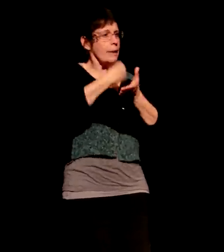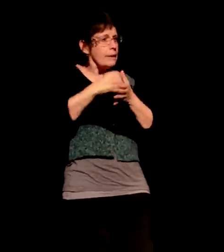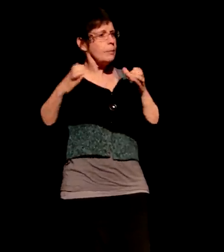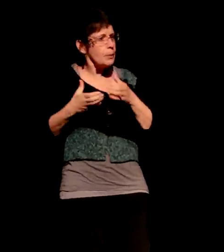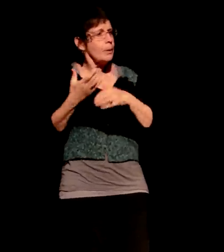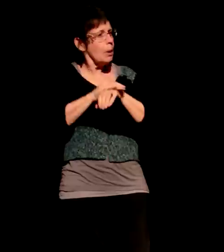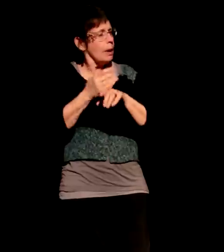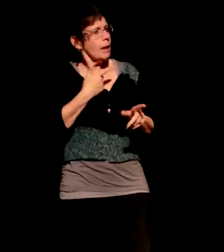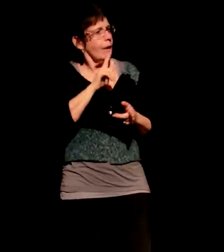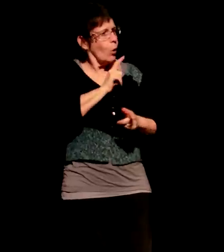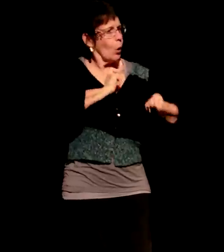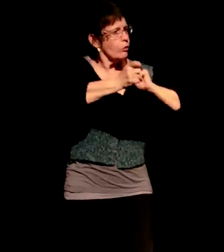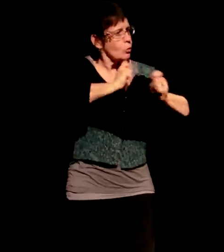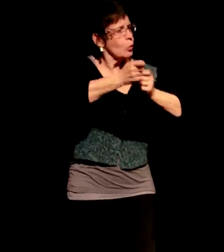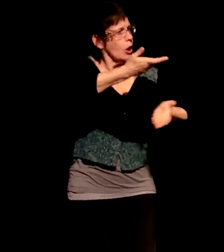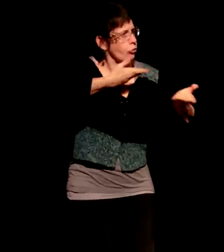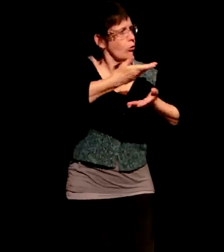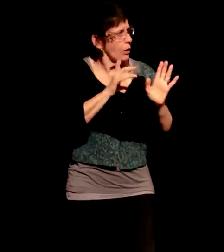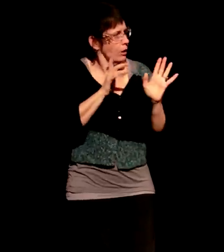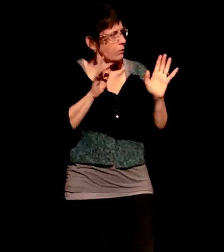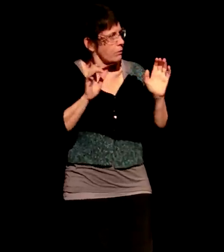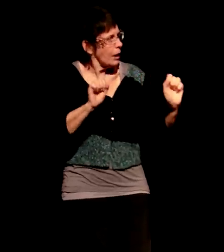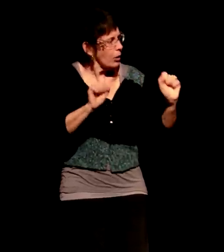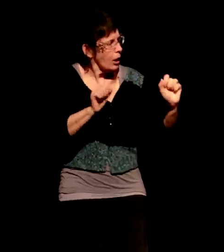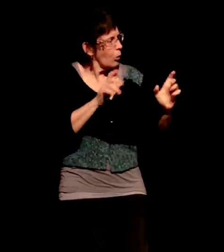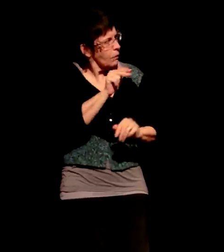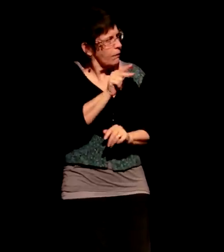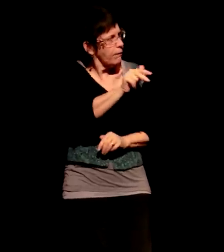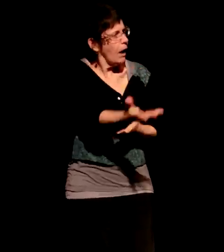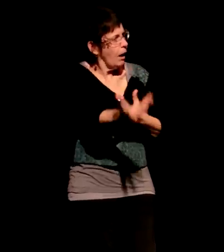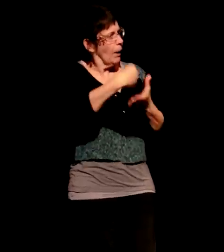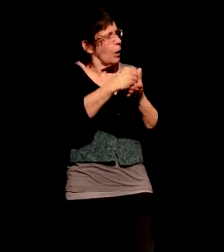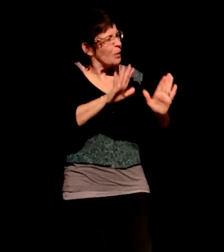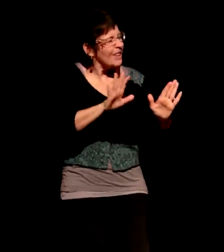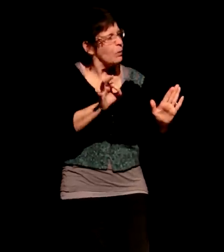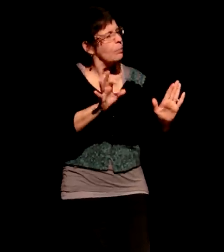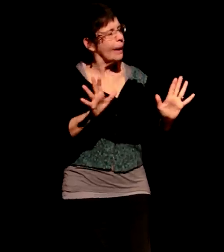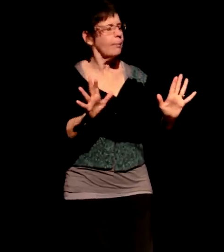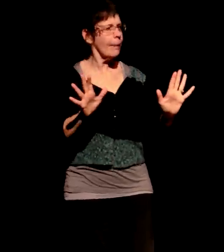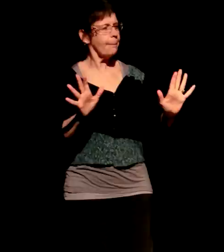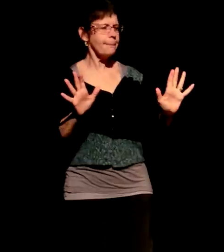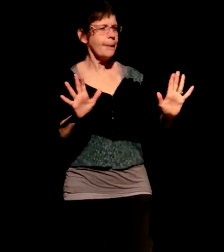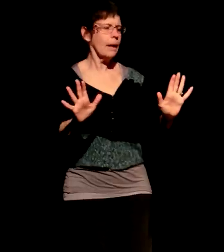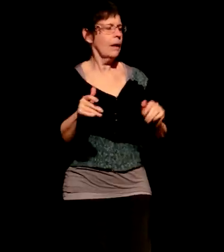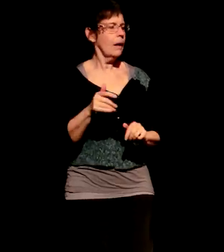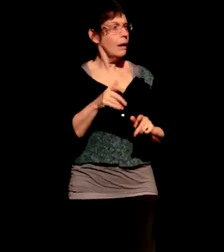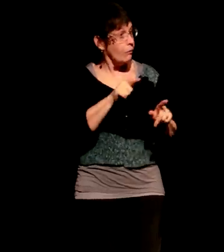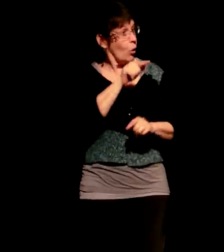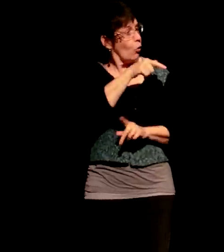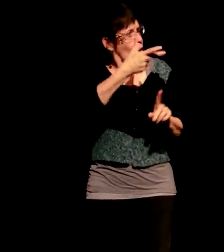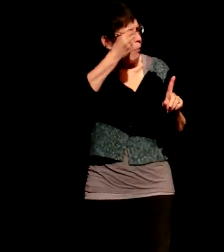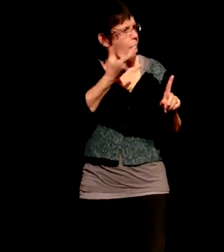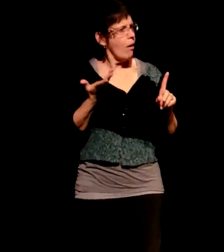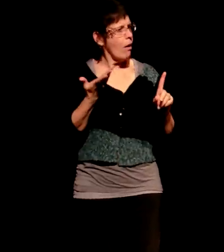on est d'accord. Eh bien, très bien, on est d'accord, tu vas pouvoir rejoindre l'organisation. Mais Leïla, mais cela dit, il faut que tu comprennes